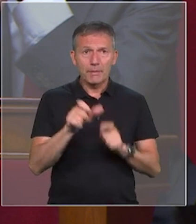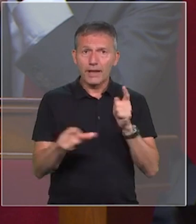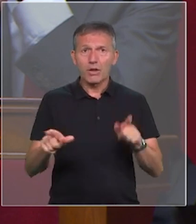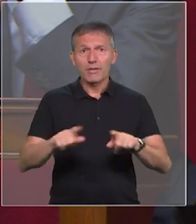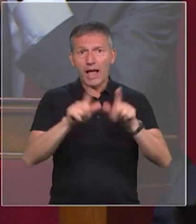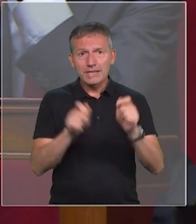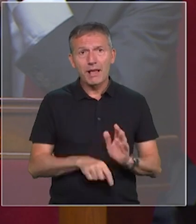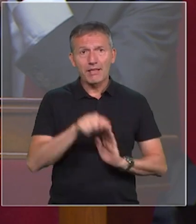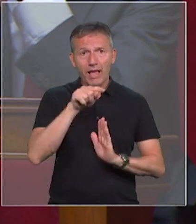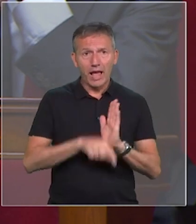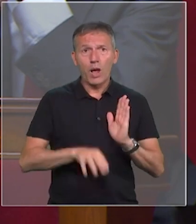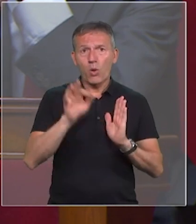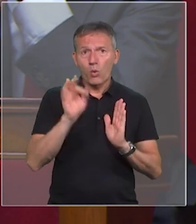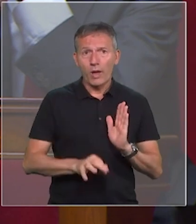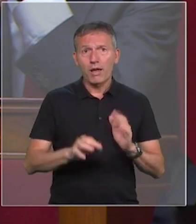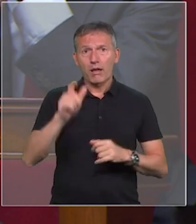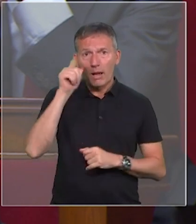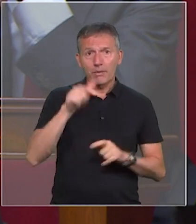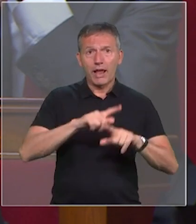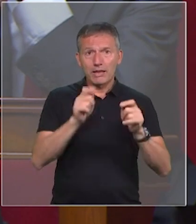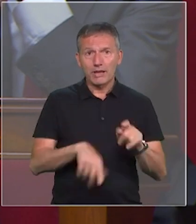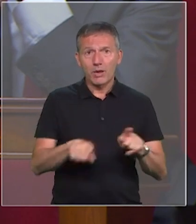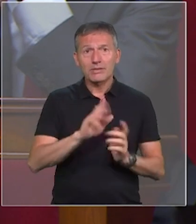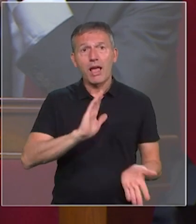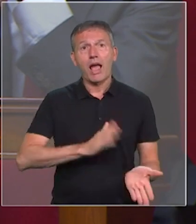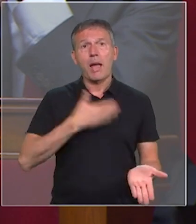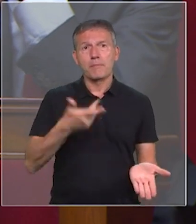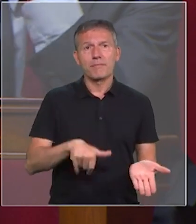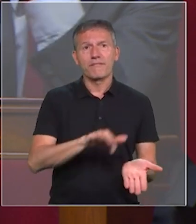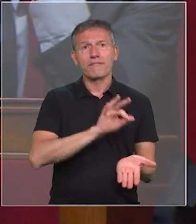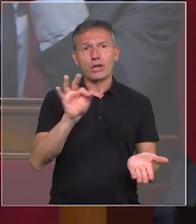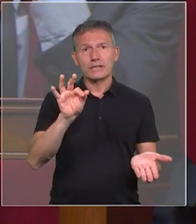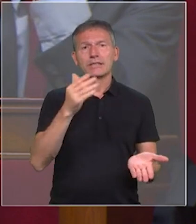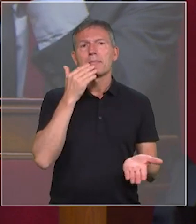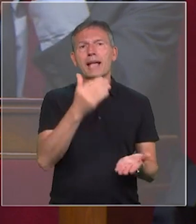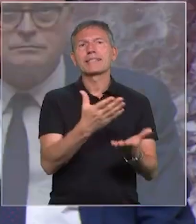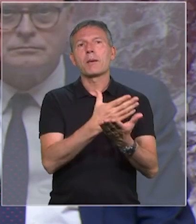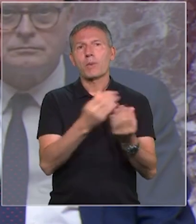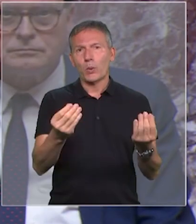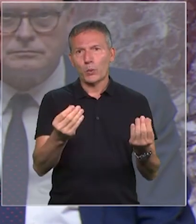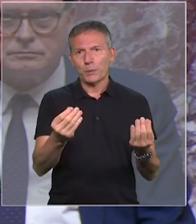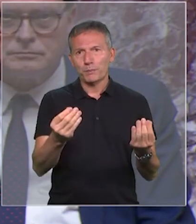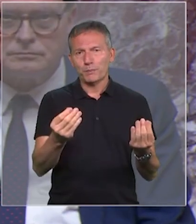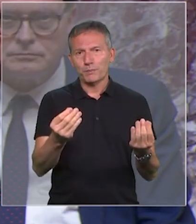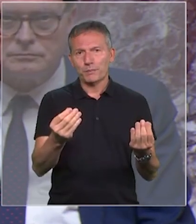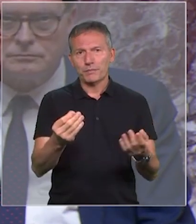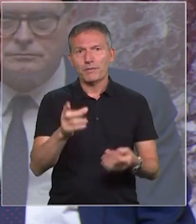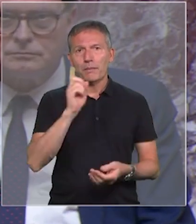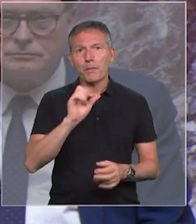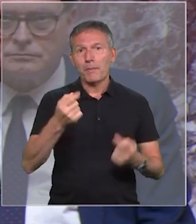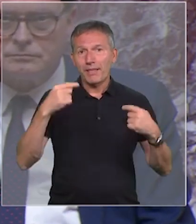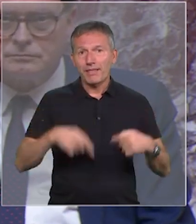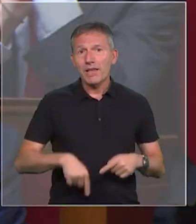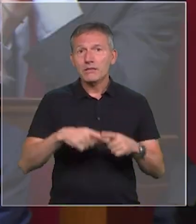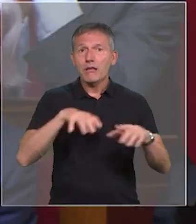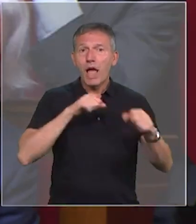respecter la règle, à respecter la République et à aimer la France. Merci beaucoup, Madame la Présidente. Madame la Première Ministre, quelles